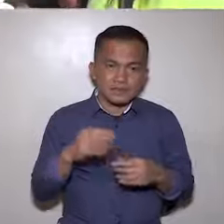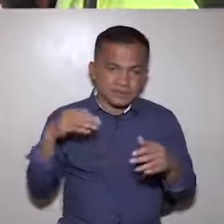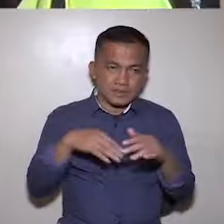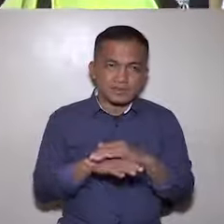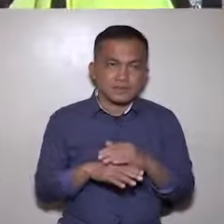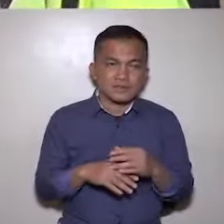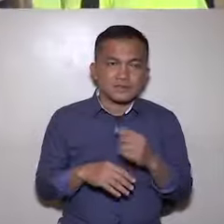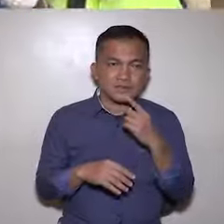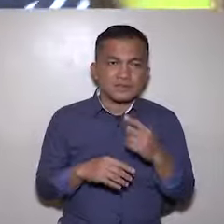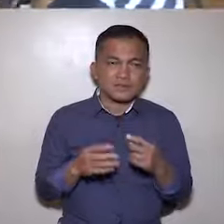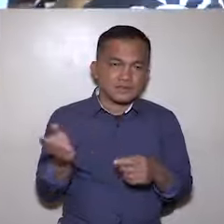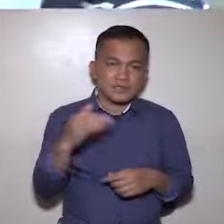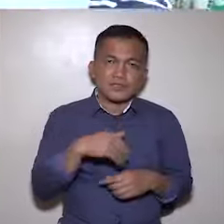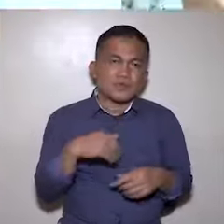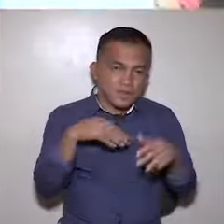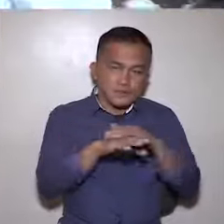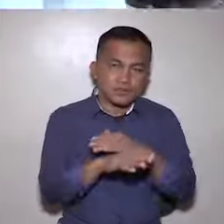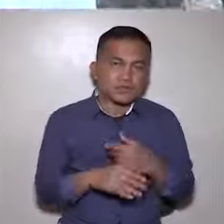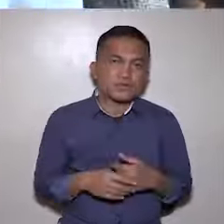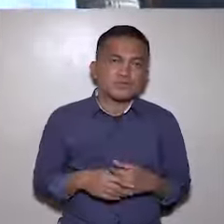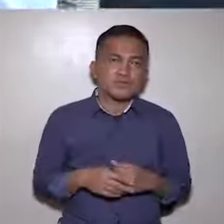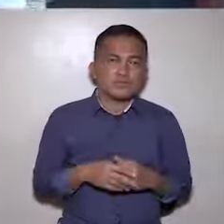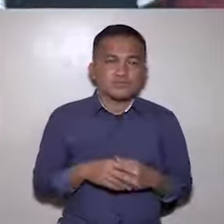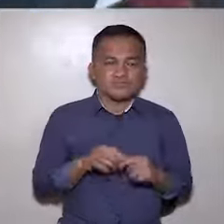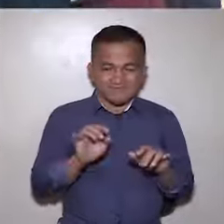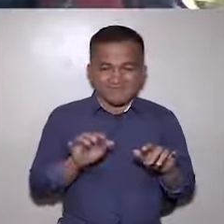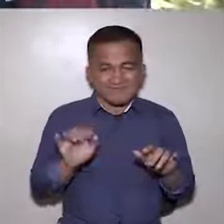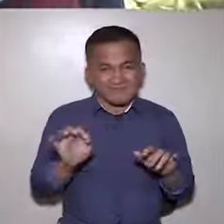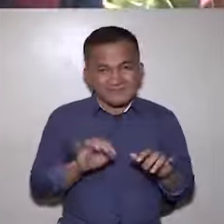Sige. Nahihilo po kasi. Pasok agad.